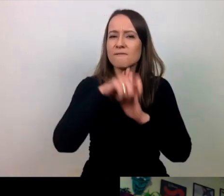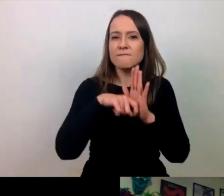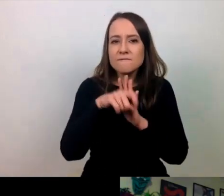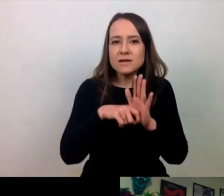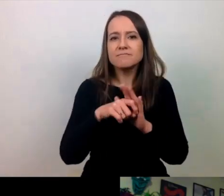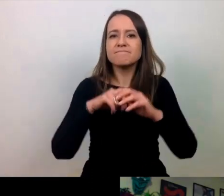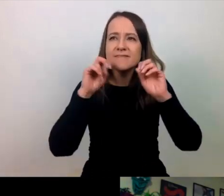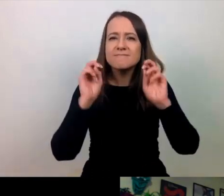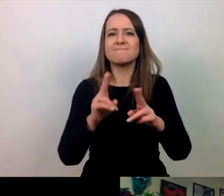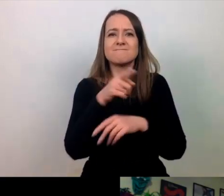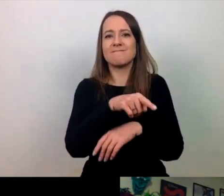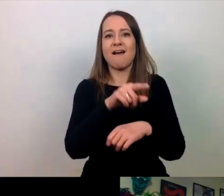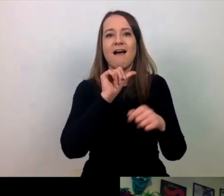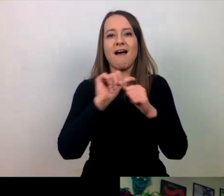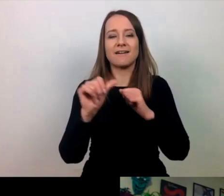wszystko tak niesamowicie